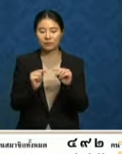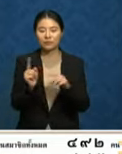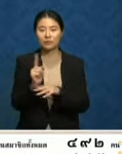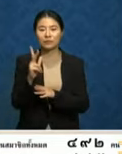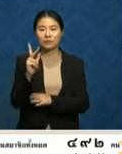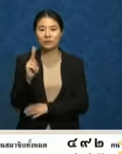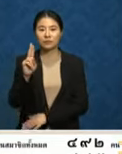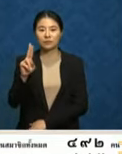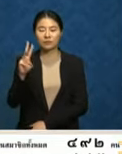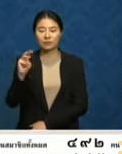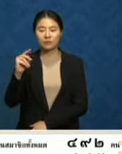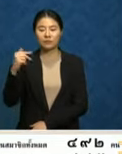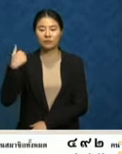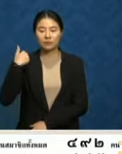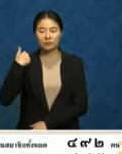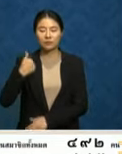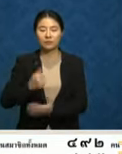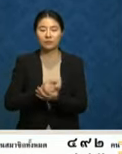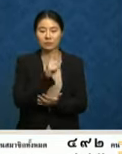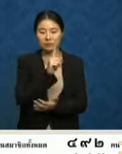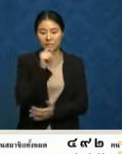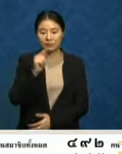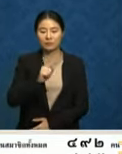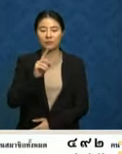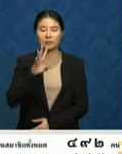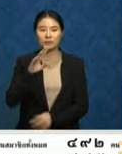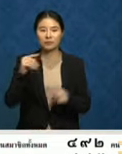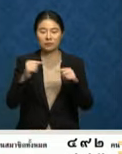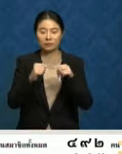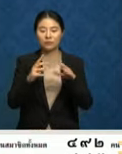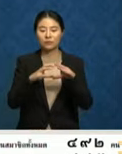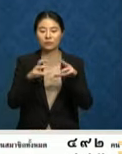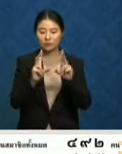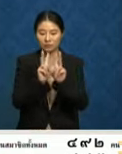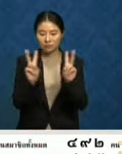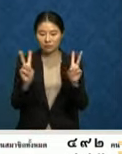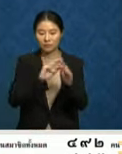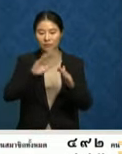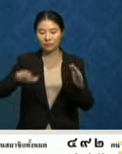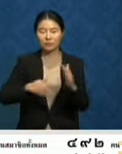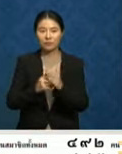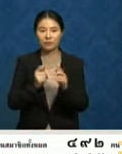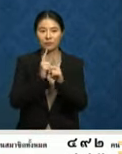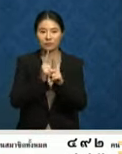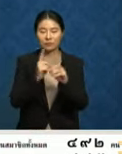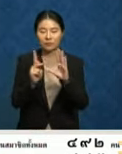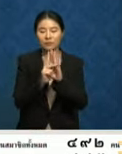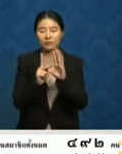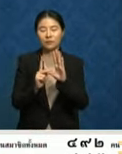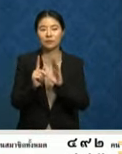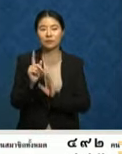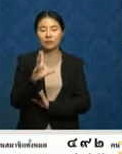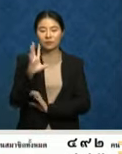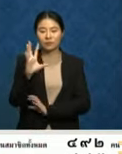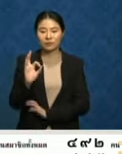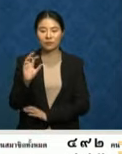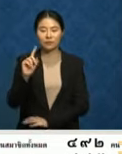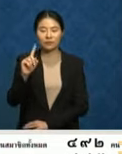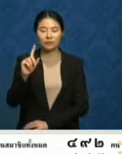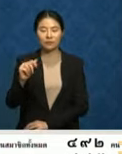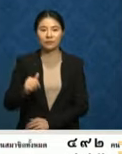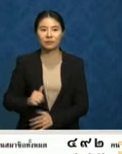รัฐมนตรีต้องไม่เกิน 1ใน 4ของกรรมาธิการทั้งหมดตามข้อบังคับข้อที่91